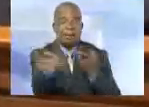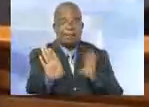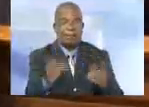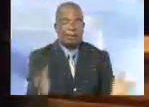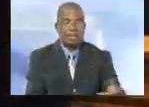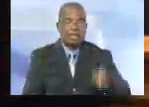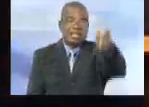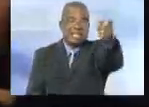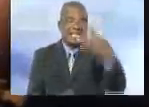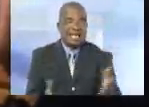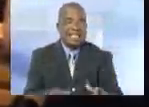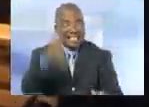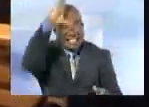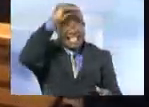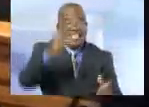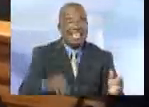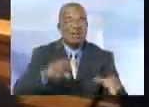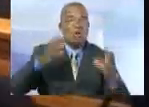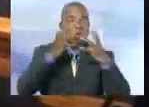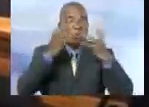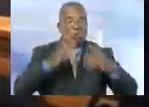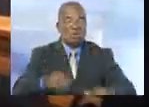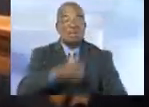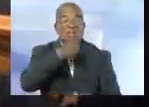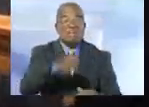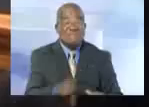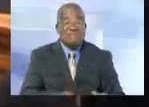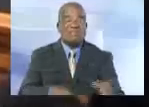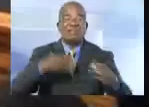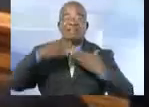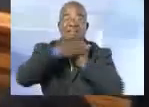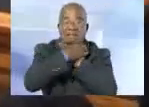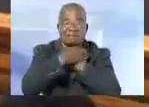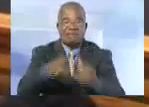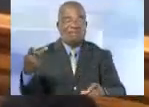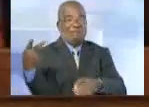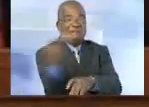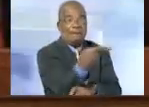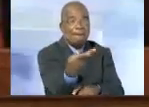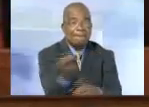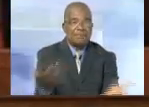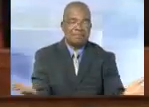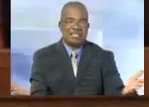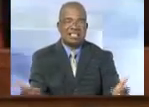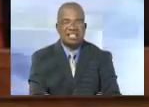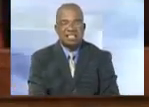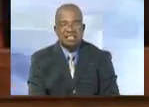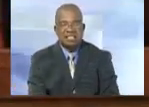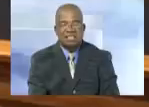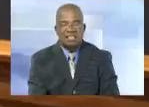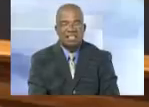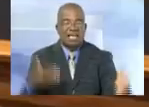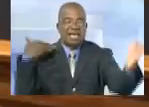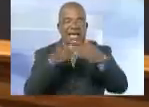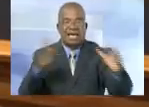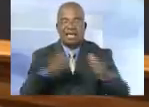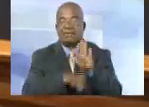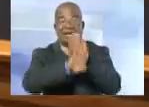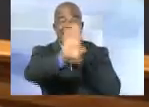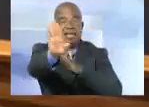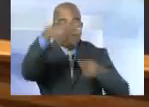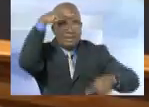Même quand ils sont identifiés, ils sont relâchés, faute de preuves. Quand les deux jeunes de 21 et 22 ans arrêtés pour le meurtre